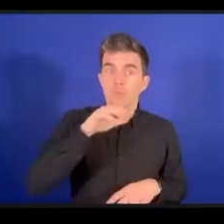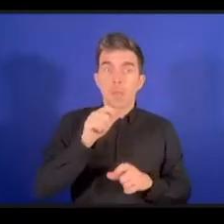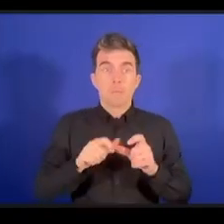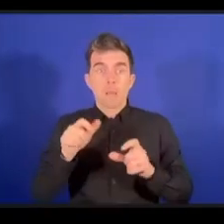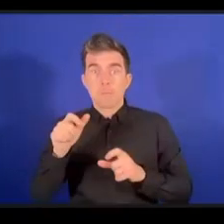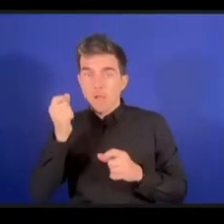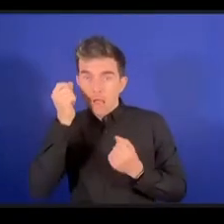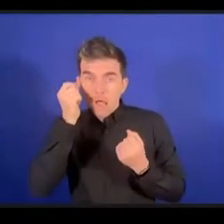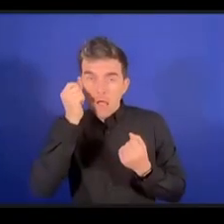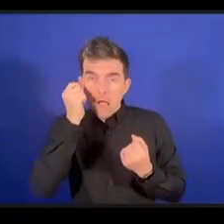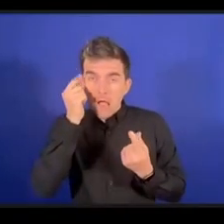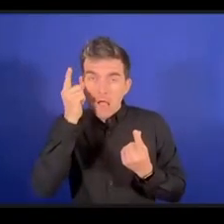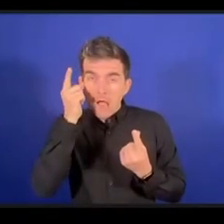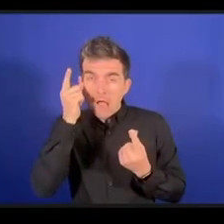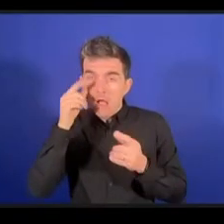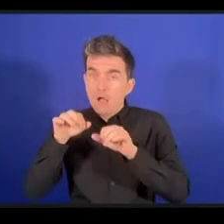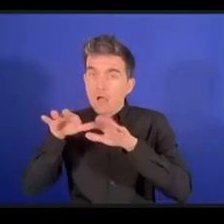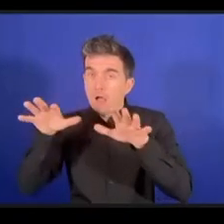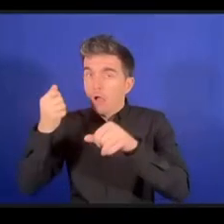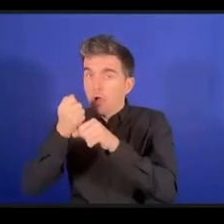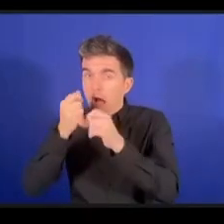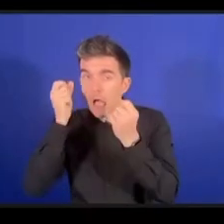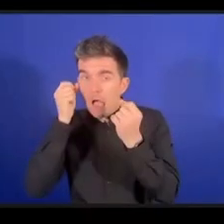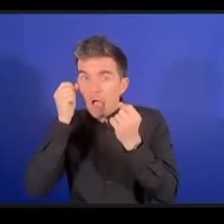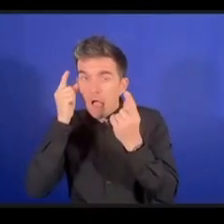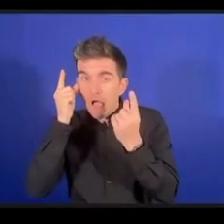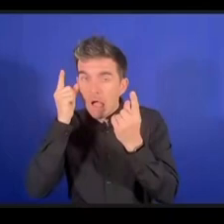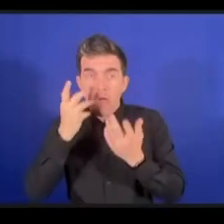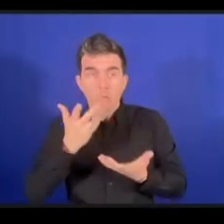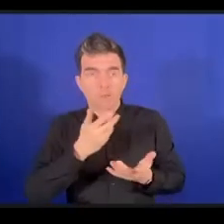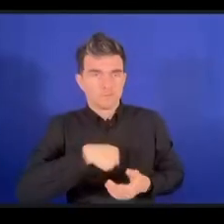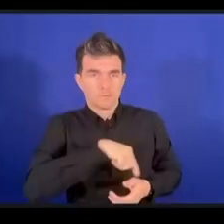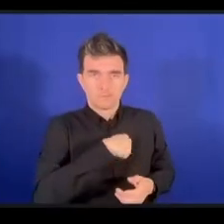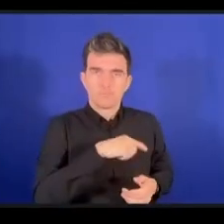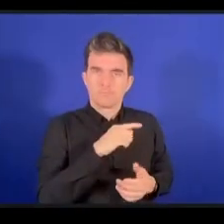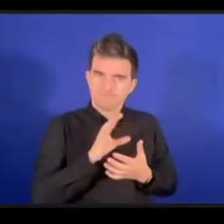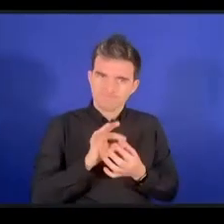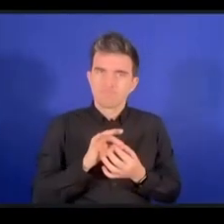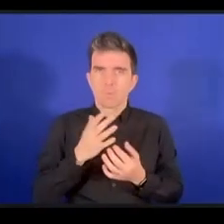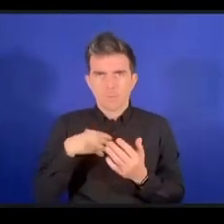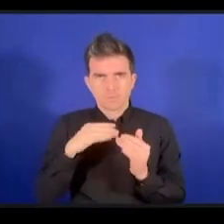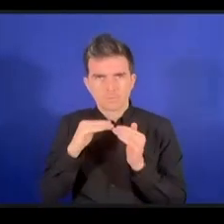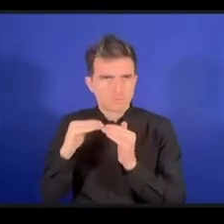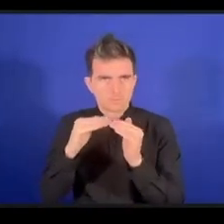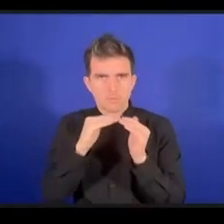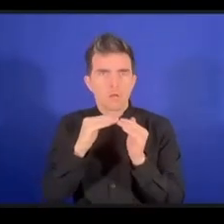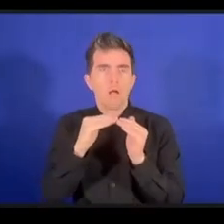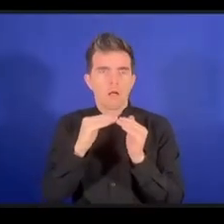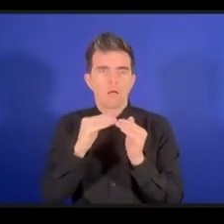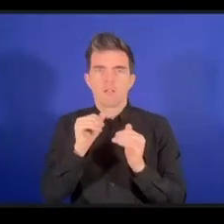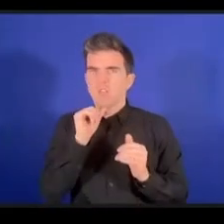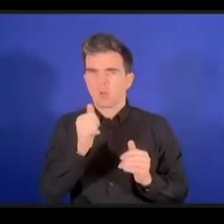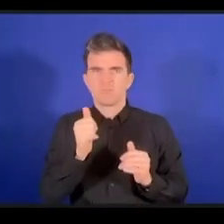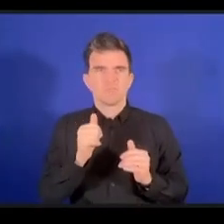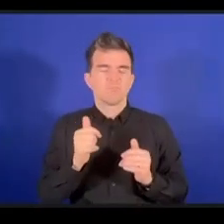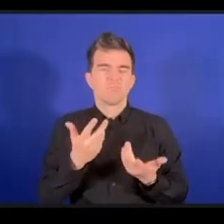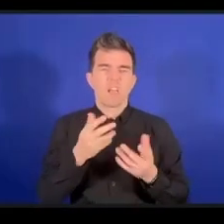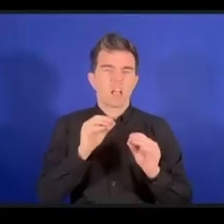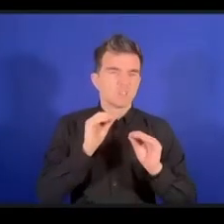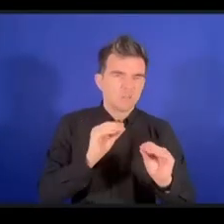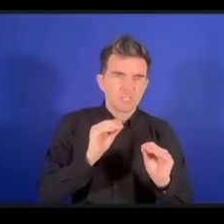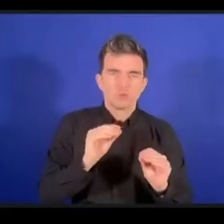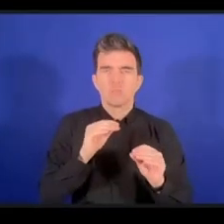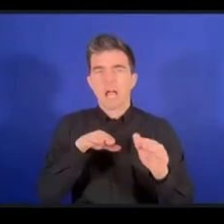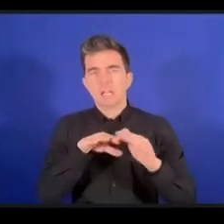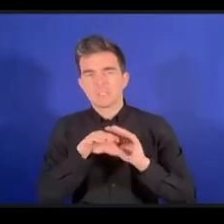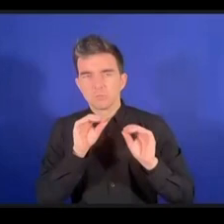权的一个问题，不仅仅是关乎教育，获取教育权的问题，你要超脱开